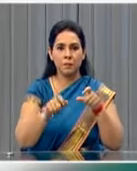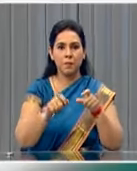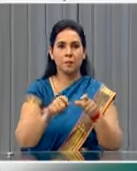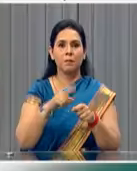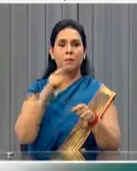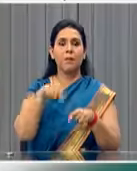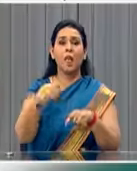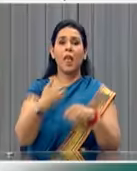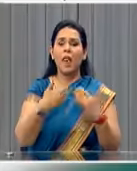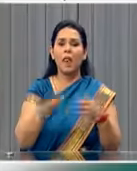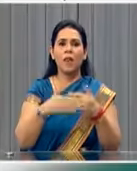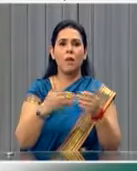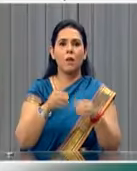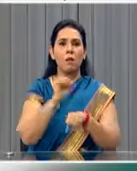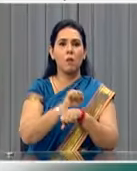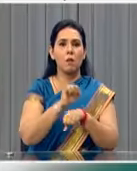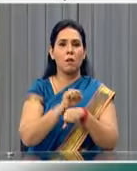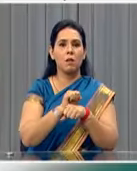हर काम में